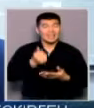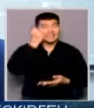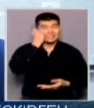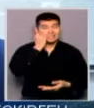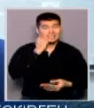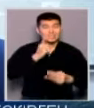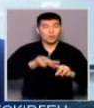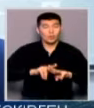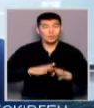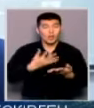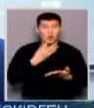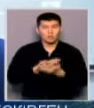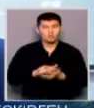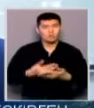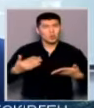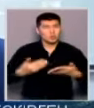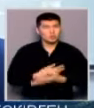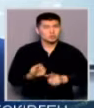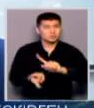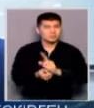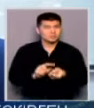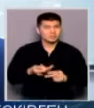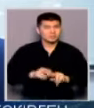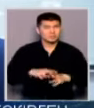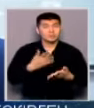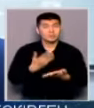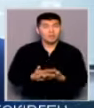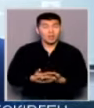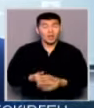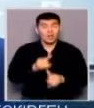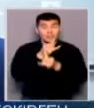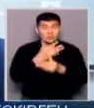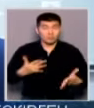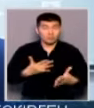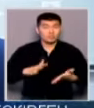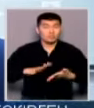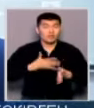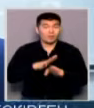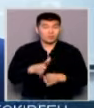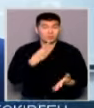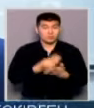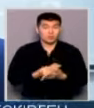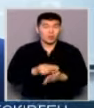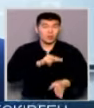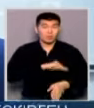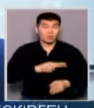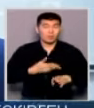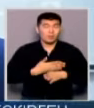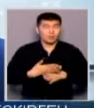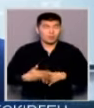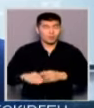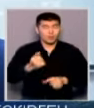болуы немесе өзінің оперативный память жадысы аз болуының салдарынан оны көтере алмайды. Соның салдарынан мемлекеттік қызметтердің кешігуі